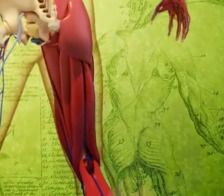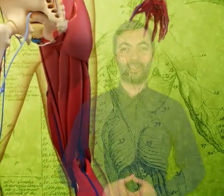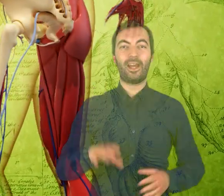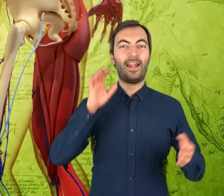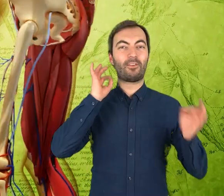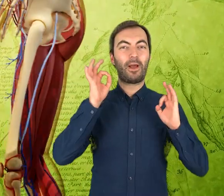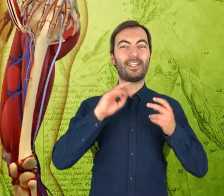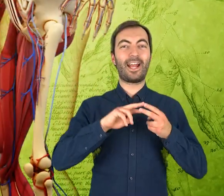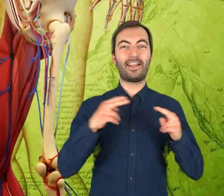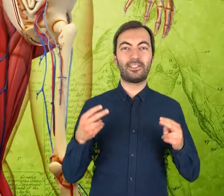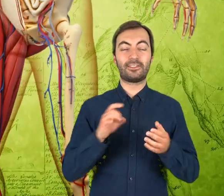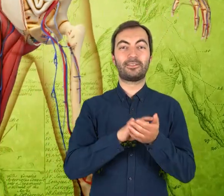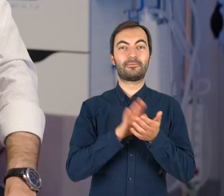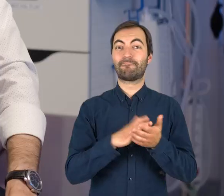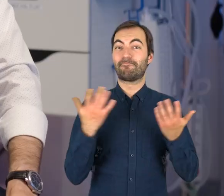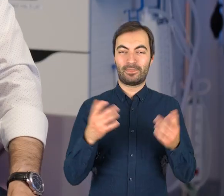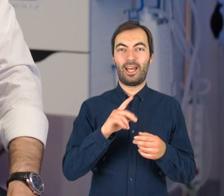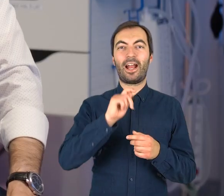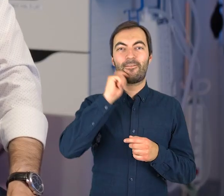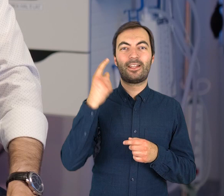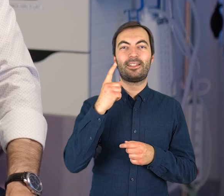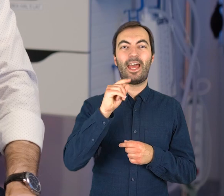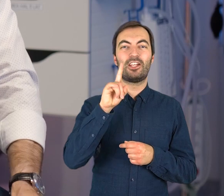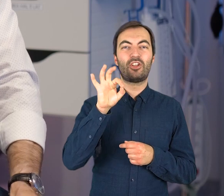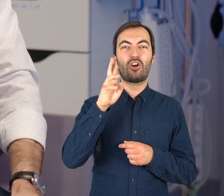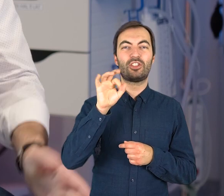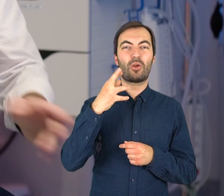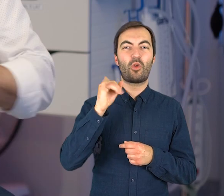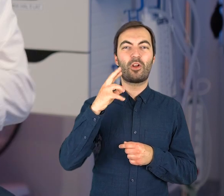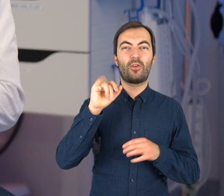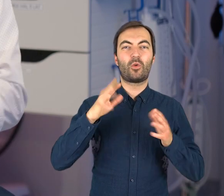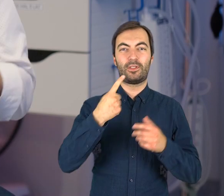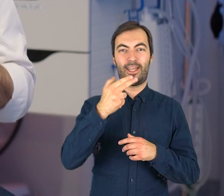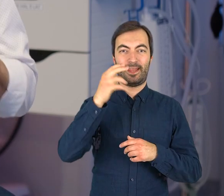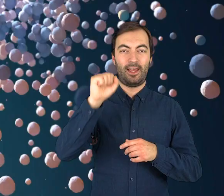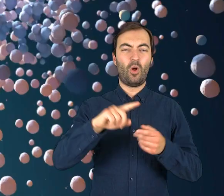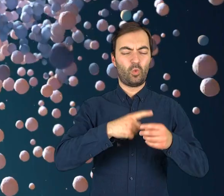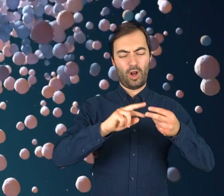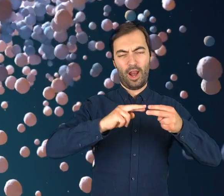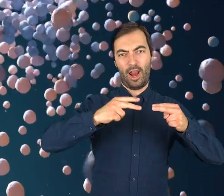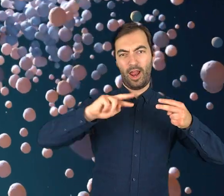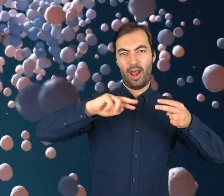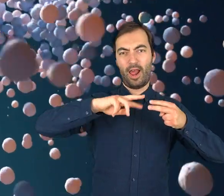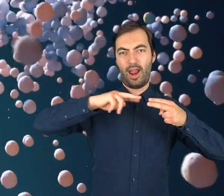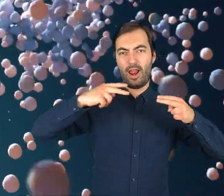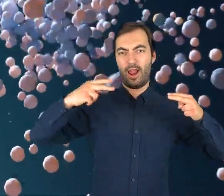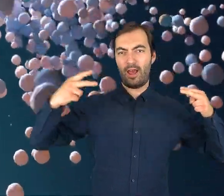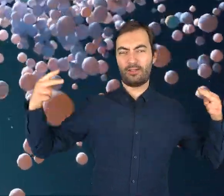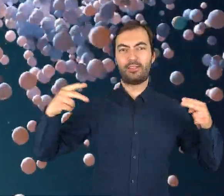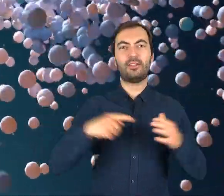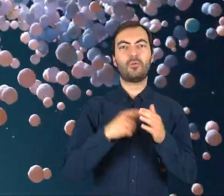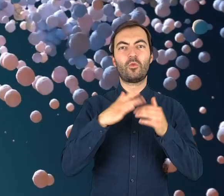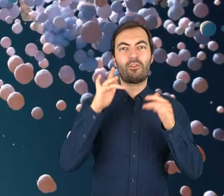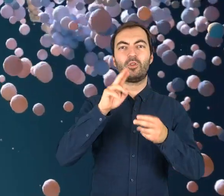Nasza informacja genetyczna zapisana jest w kwasie dezoksyrybonukleinowym, czyli DNA, długiej spiralnie skręconej